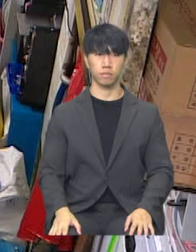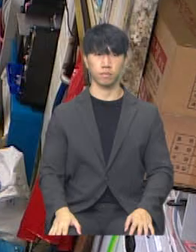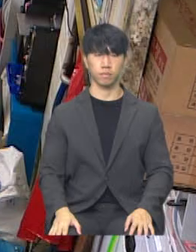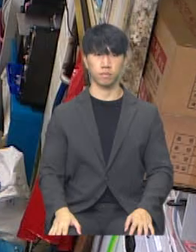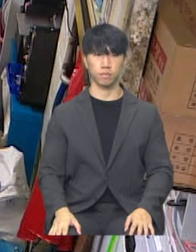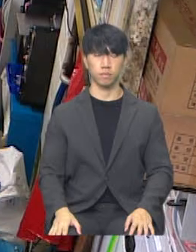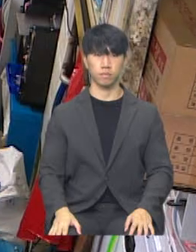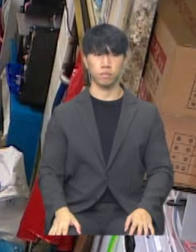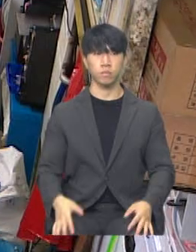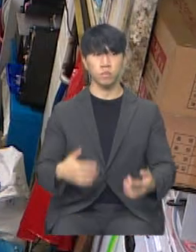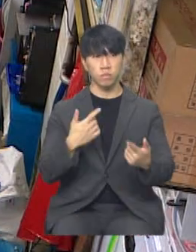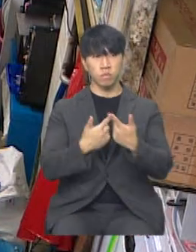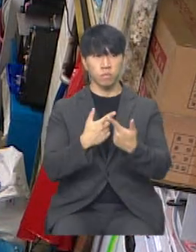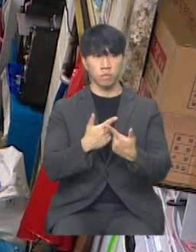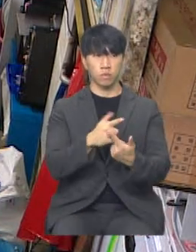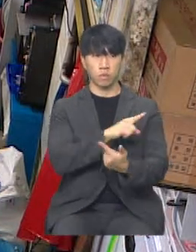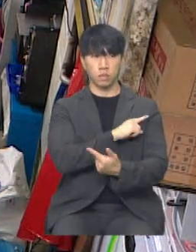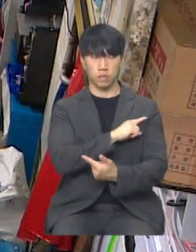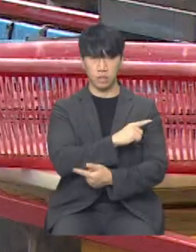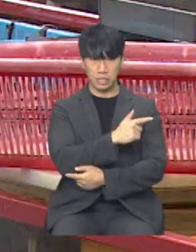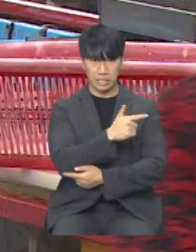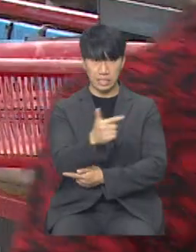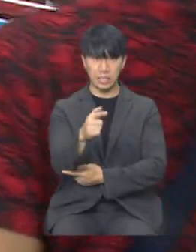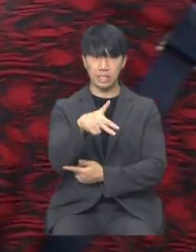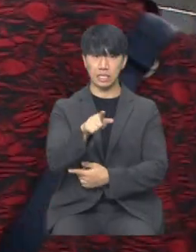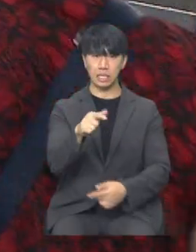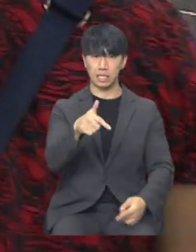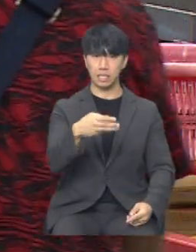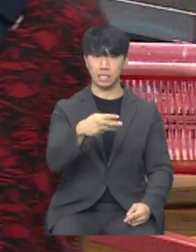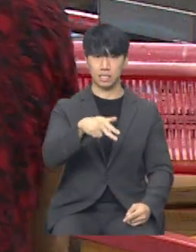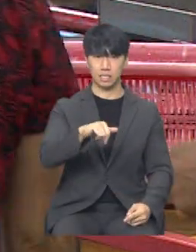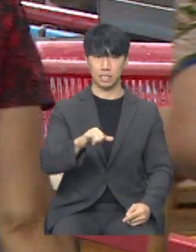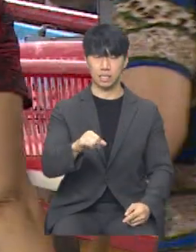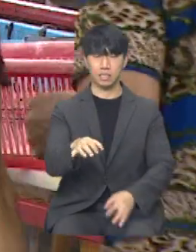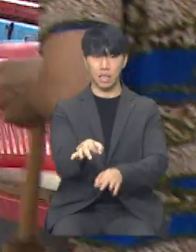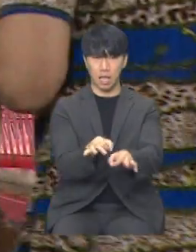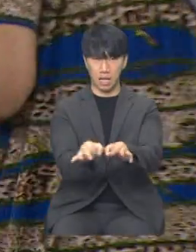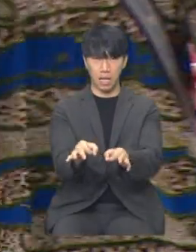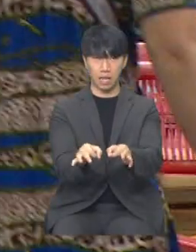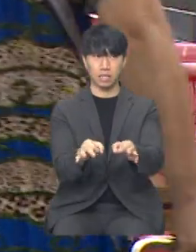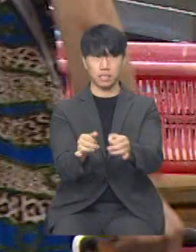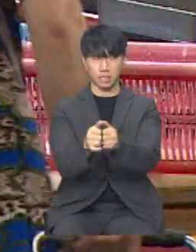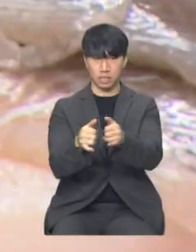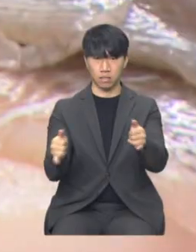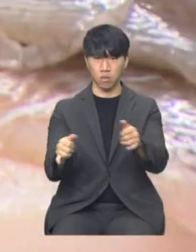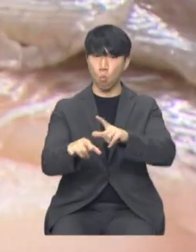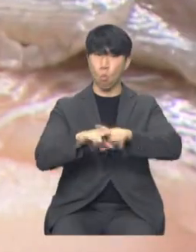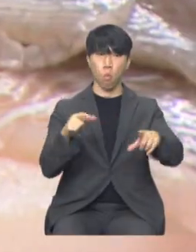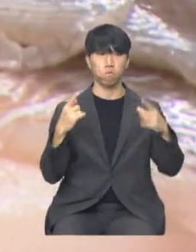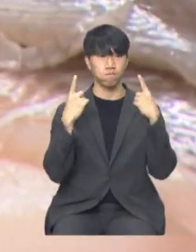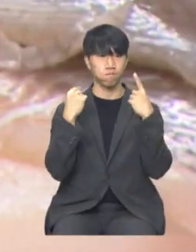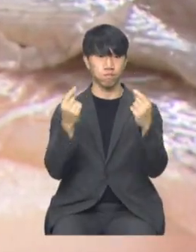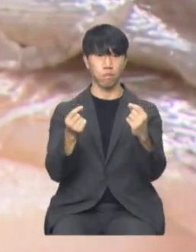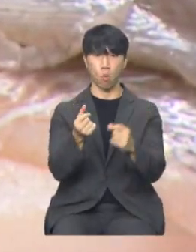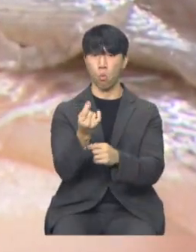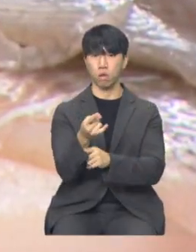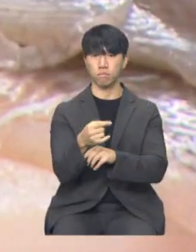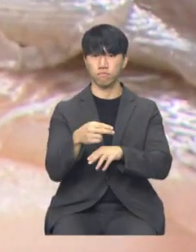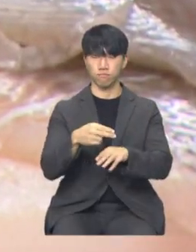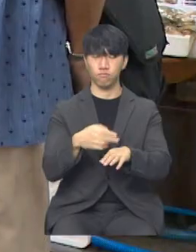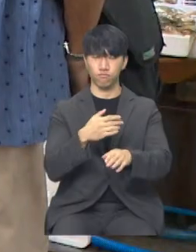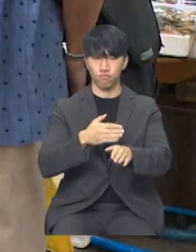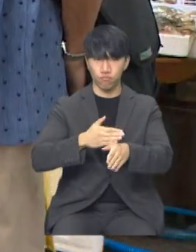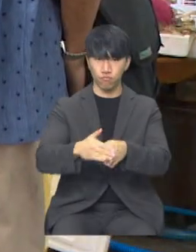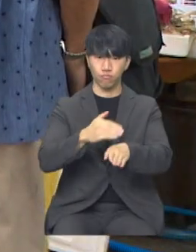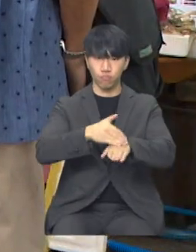부산 최대 수산물 시장 중 한 곳인 자갈치 시장. 상인들은 평소와 다름없이 횟감을 손질하며